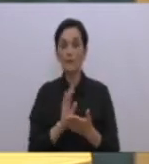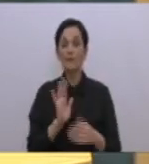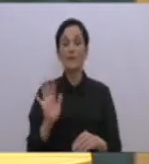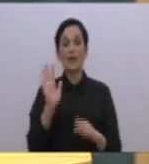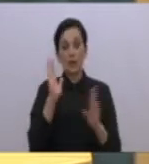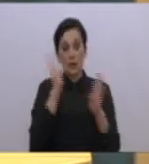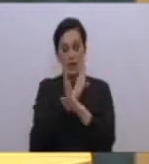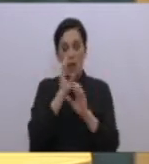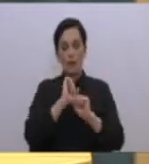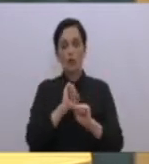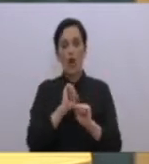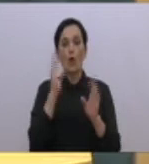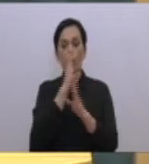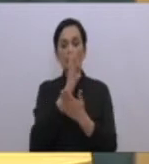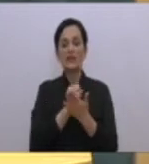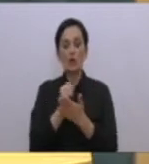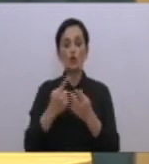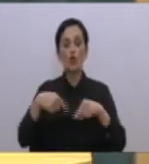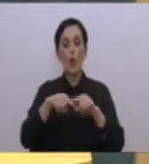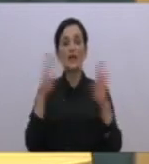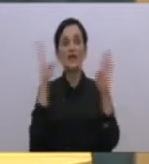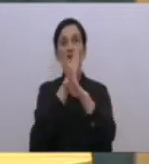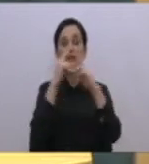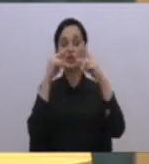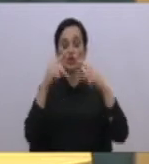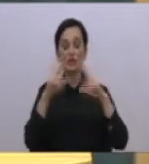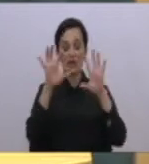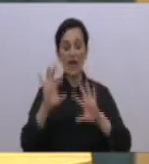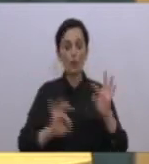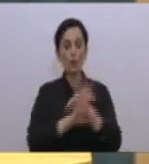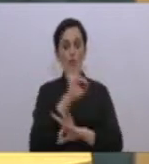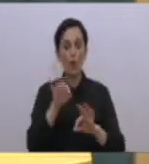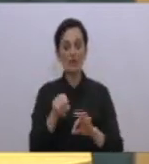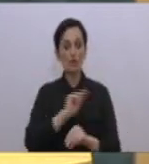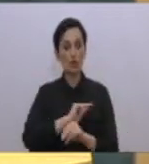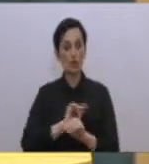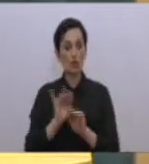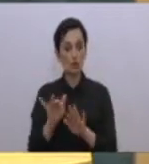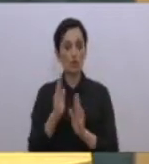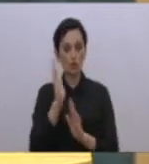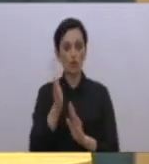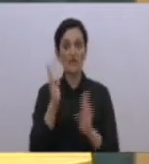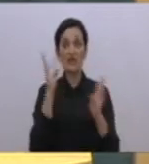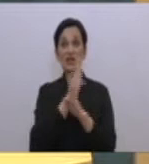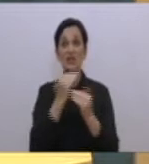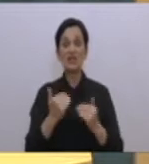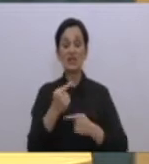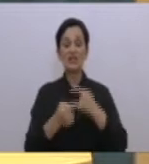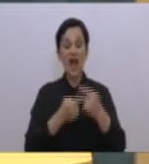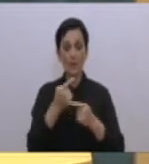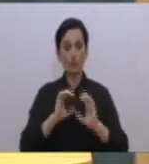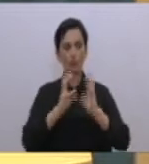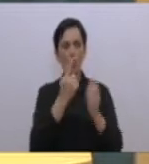და ბუნებრივი რესურსების კომიტეტი იმუშავებს კლიმატის ცვლილების შესახებ კანონის პროექტზე. Კლიმატის ცვლილება თანამედროვე მსოფლიოს ერთ-ერთ